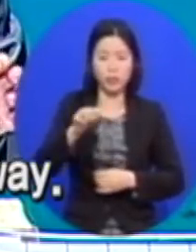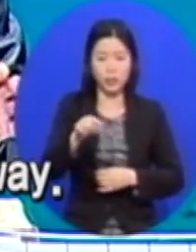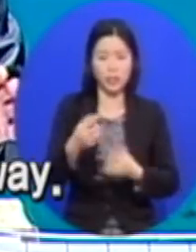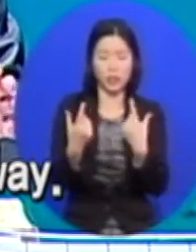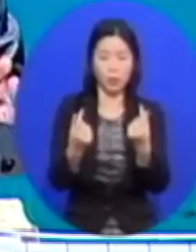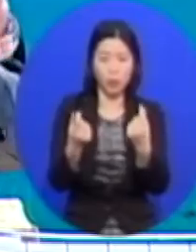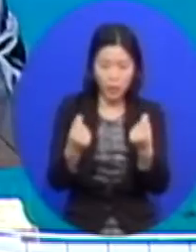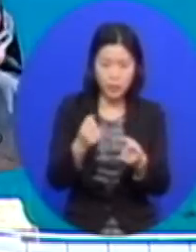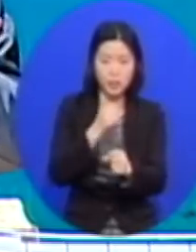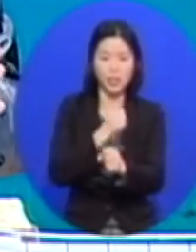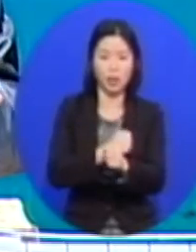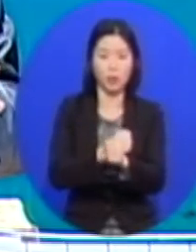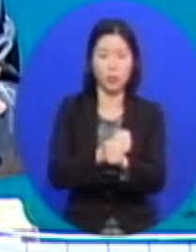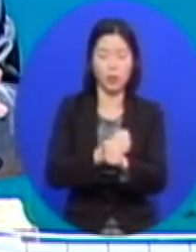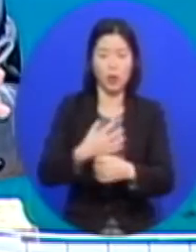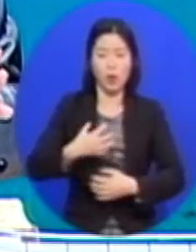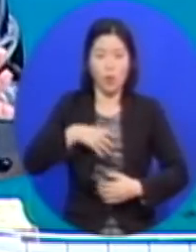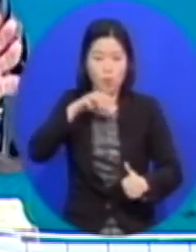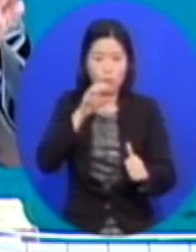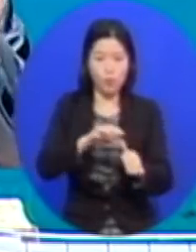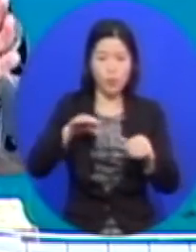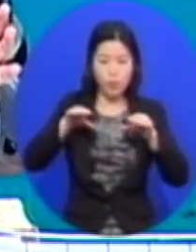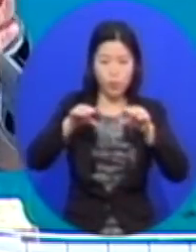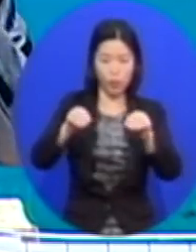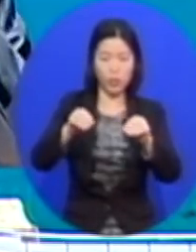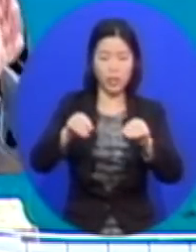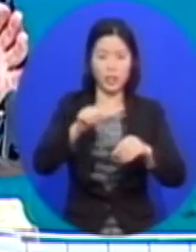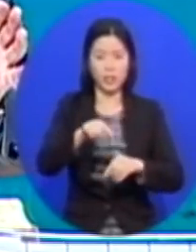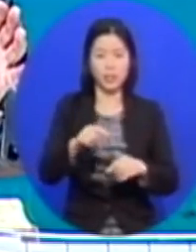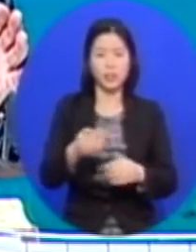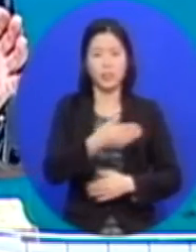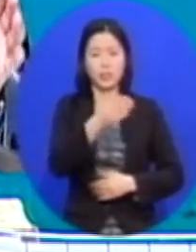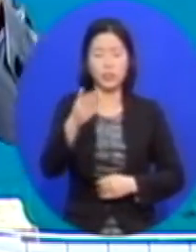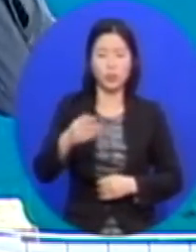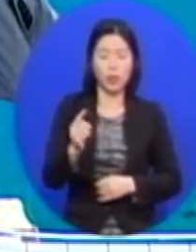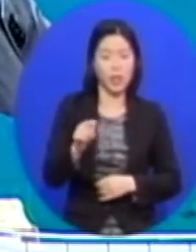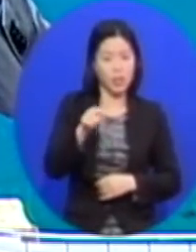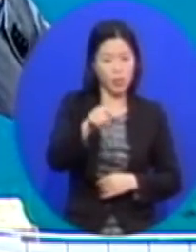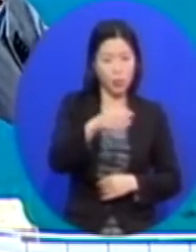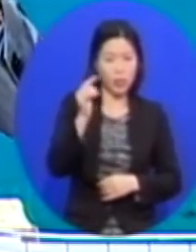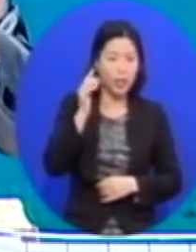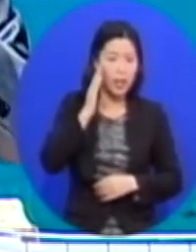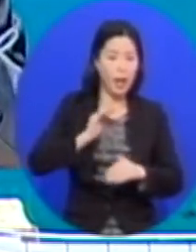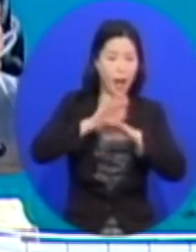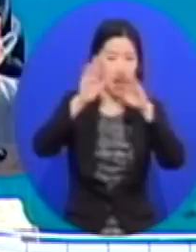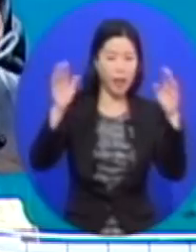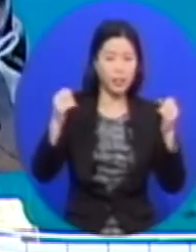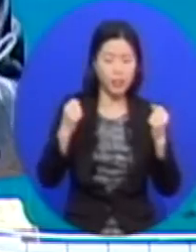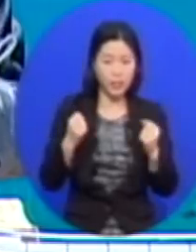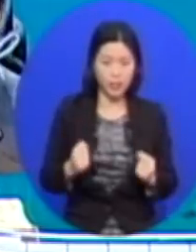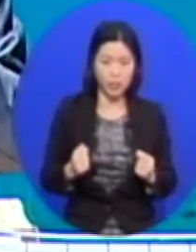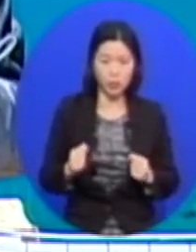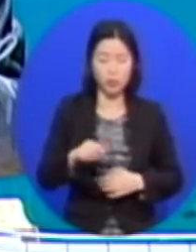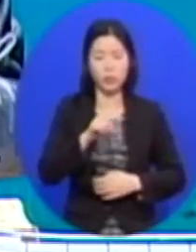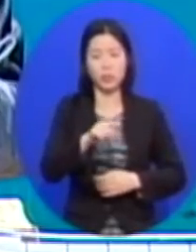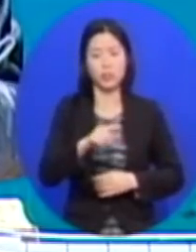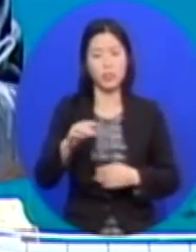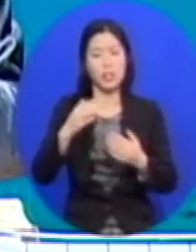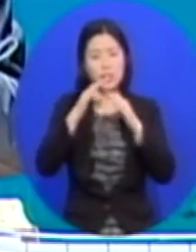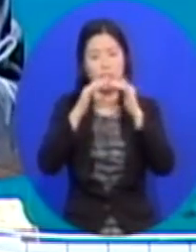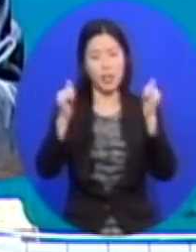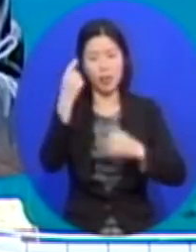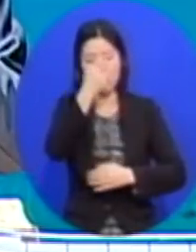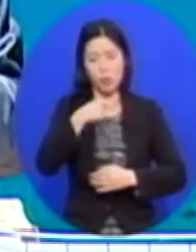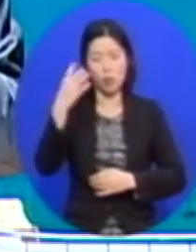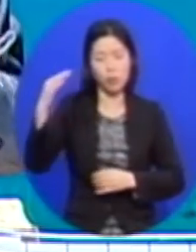하고 위협을 그 치라 이는 그들과 너희의 상전이 하늘에 계시고 그에게는 사람을 외모로 취하는